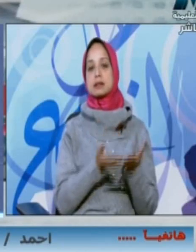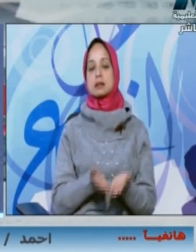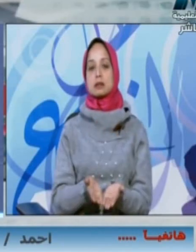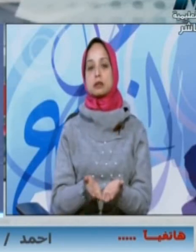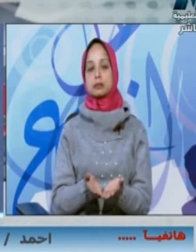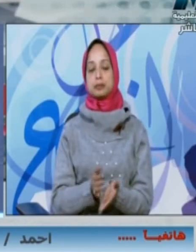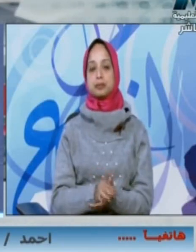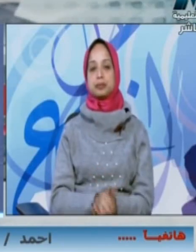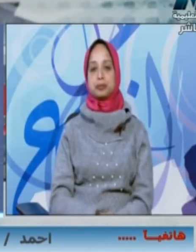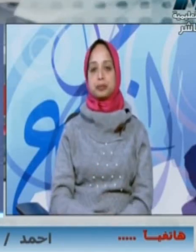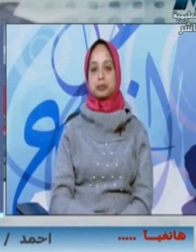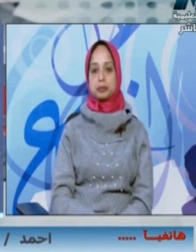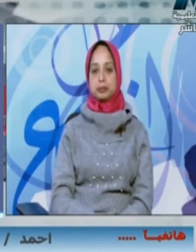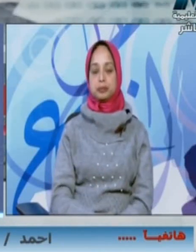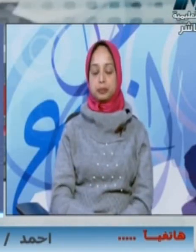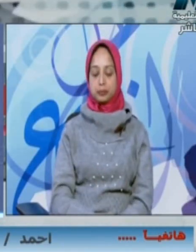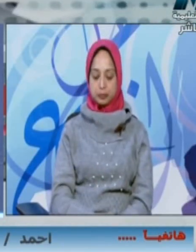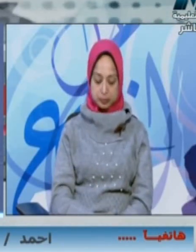يعتبر